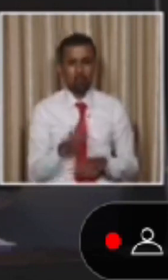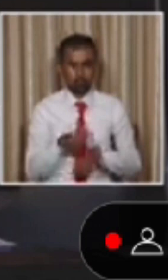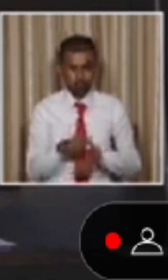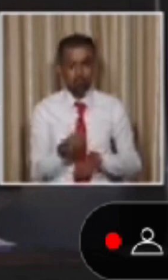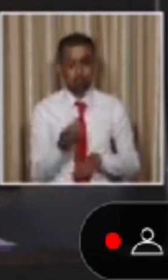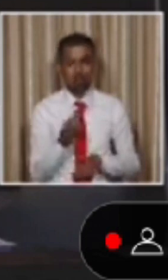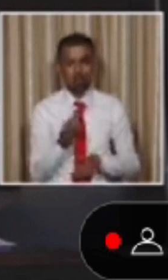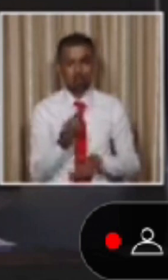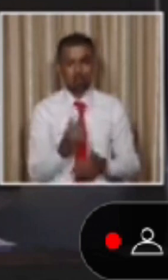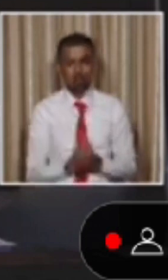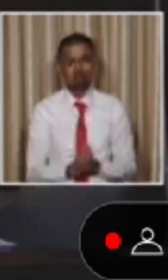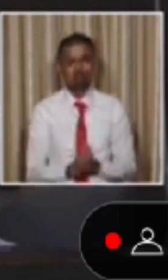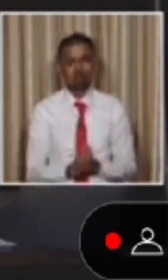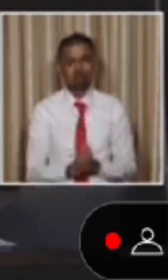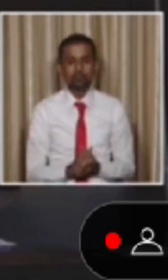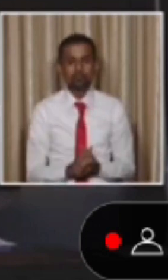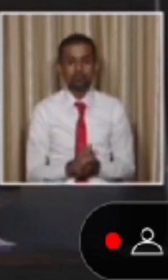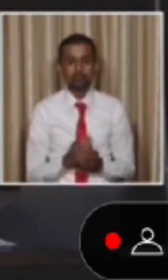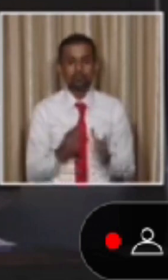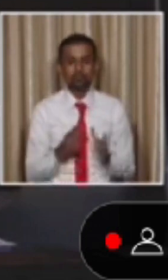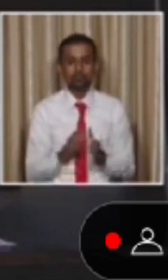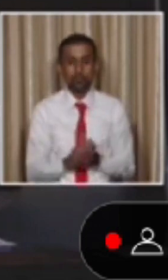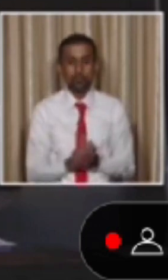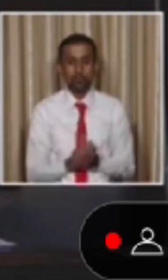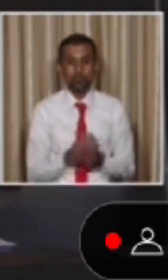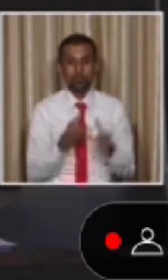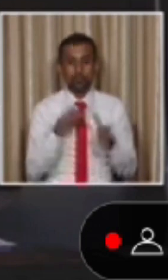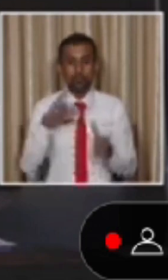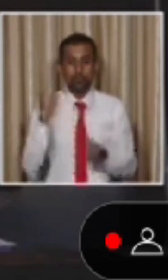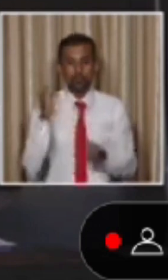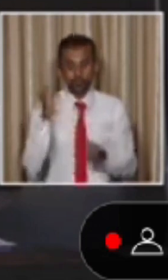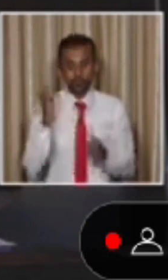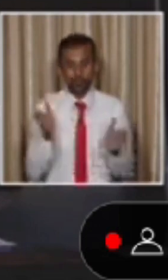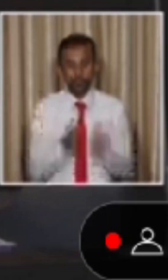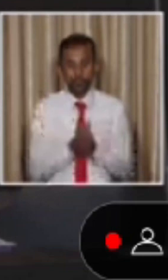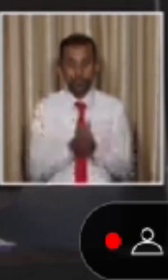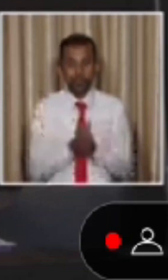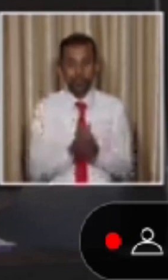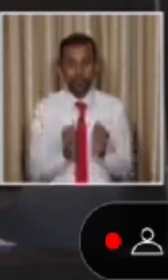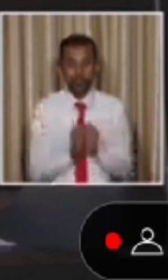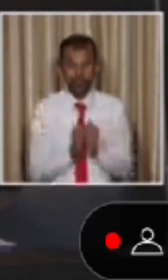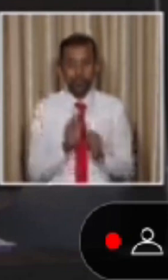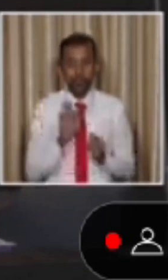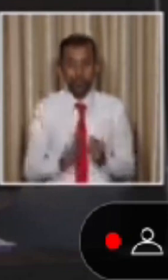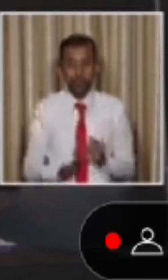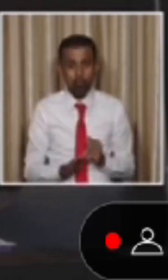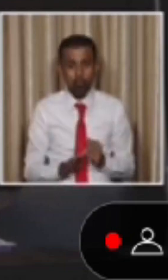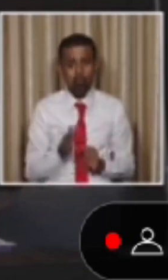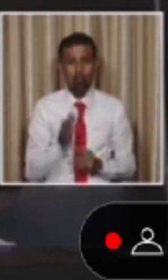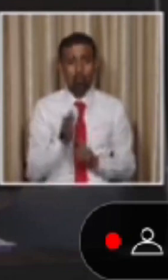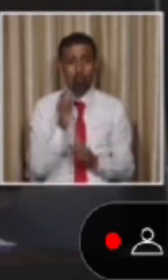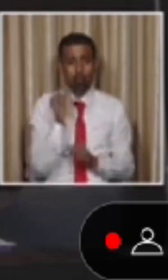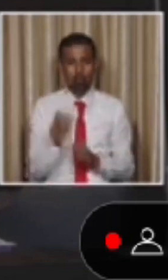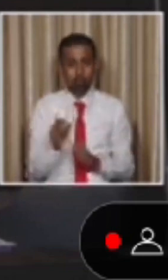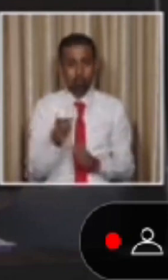විශේෂයෙන්ම නීතිපතිව විකනකාධිපතිවරයාත් එක්ක එකට ඉඳගෙන වැඩ කරන්න ඕන මේ සභාපතිවරයා. හැබැයි